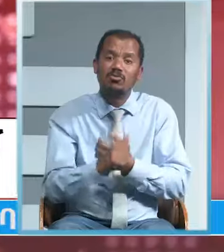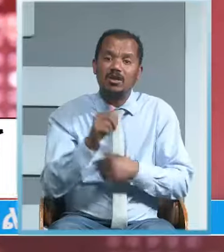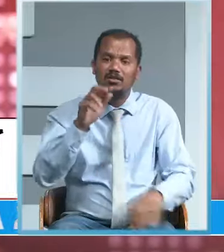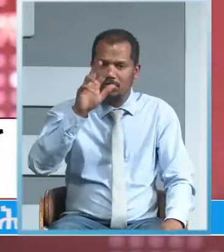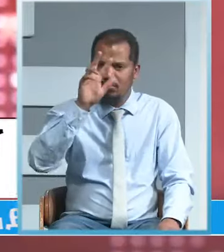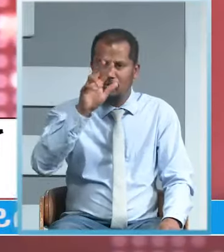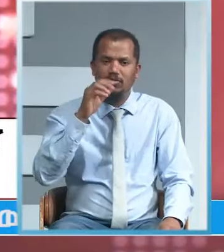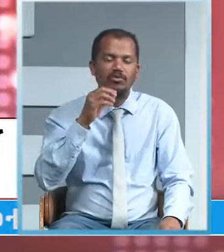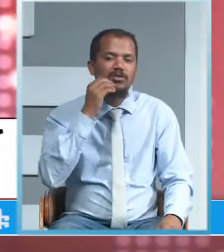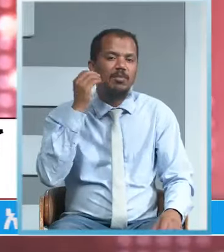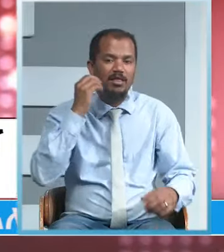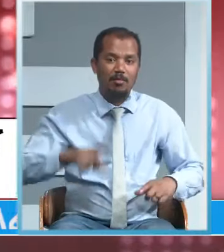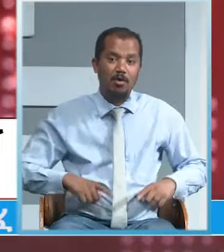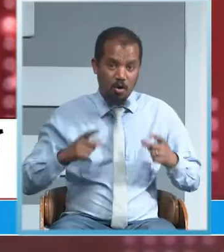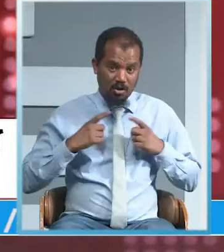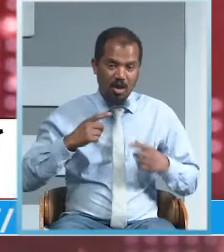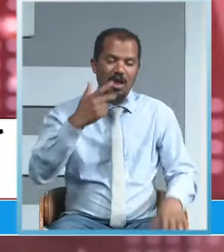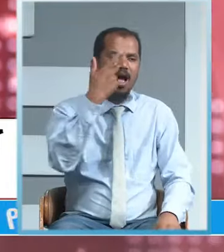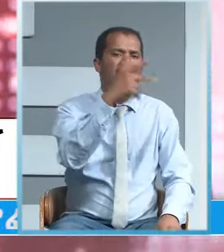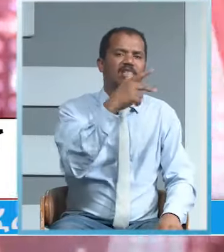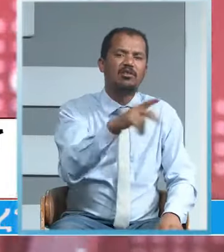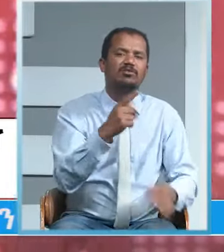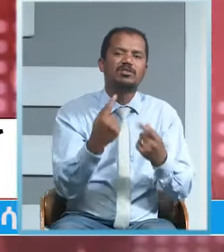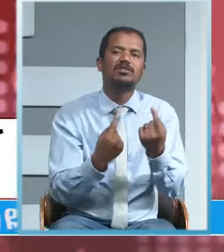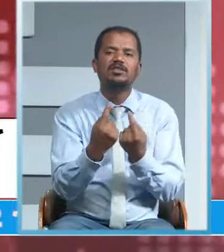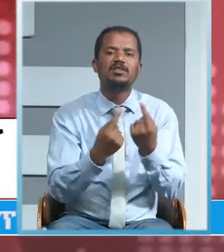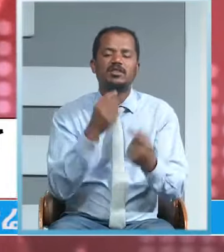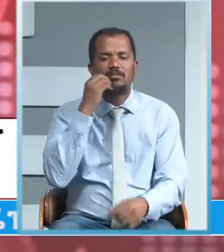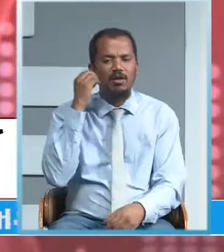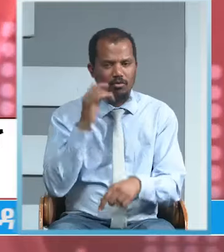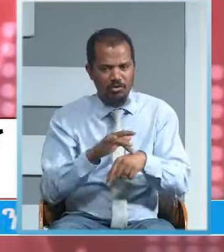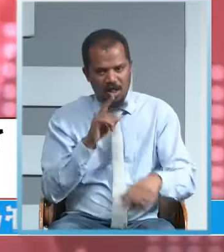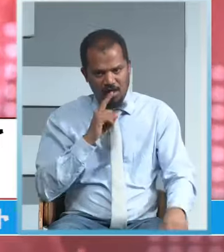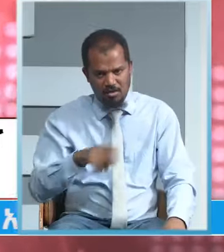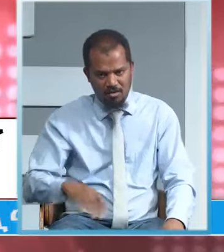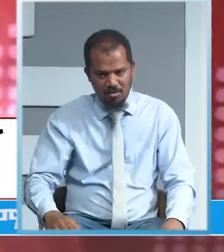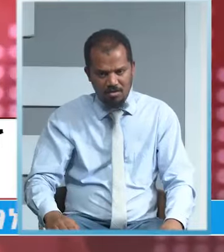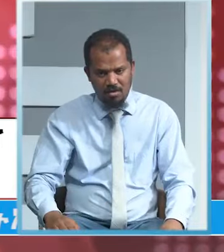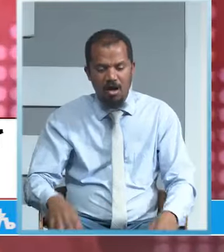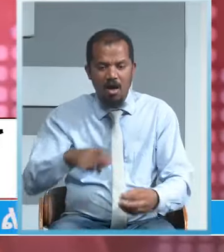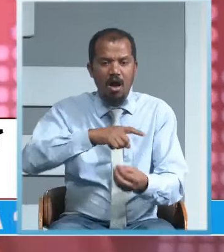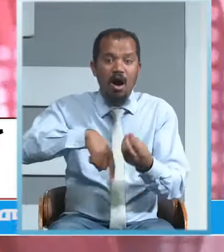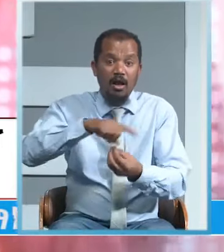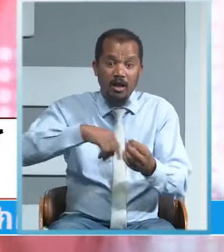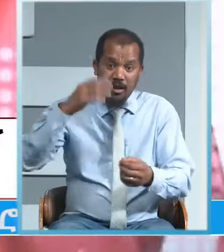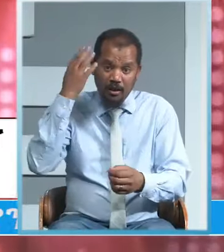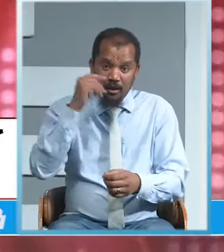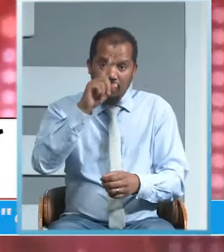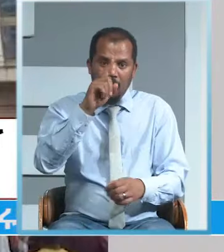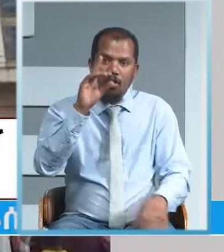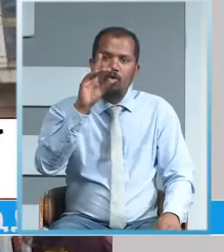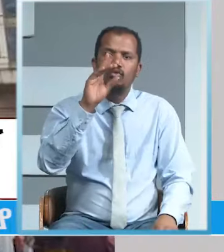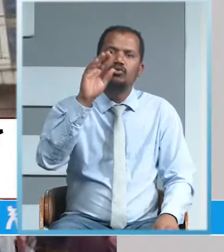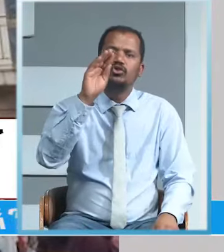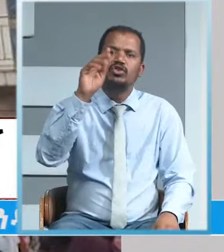በ3 የመኖሪያና በ13 የንግድ ቤቶች ላይ ነው። በአካባቢው ከነበረ አንድ ኩሽና